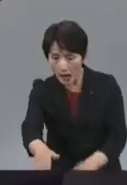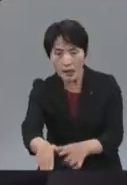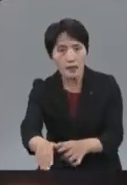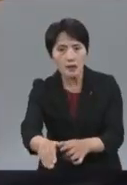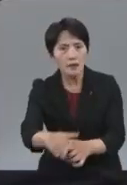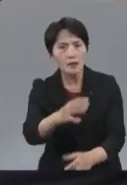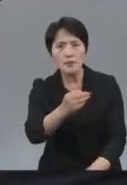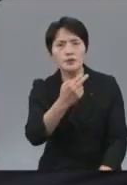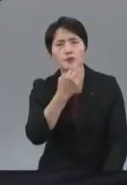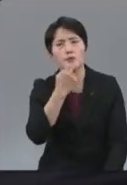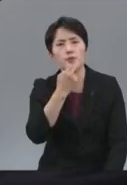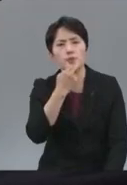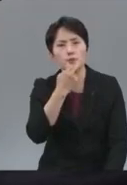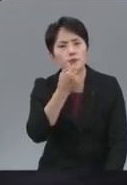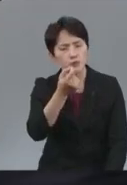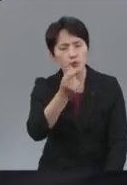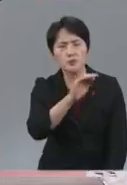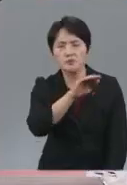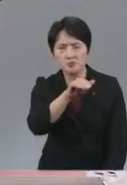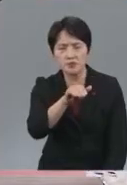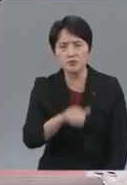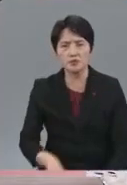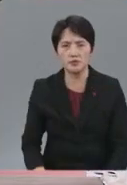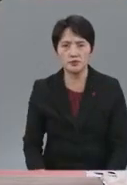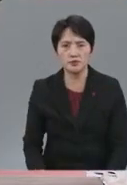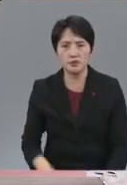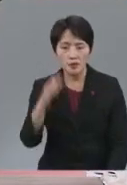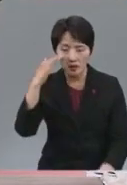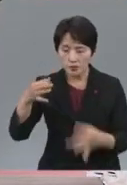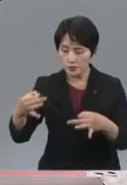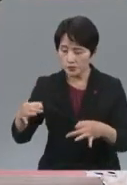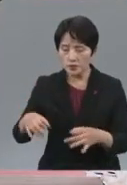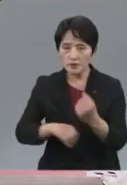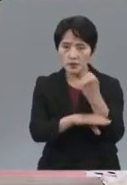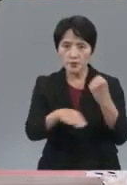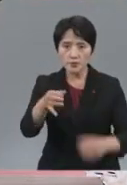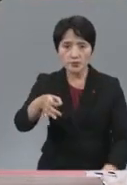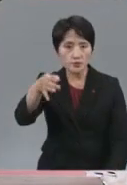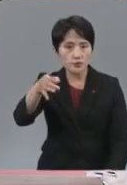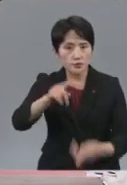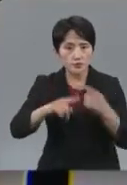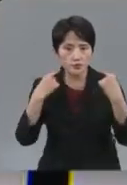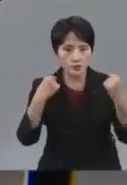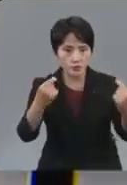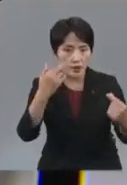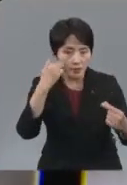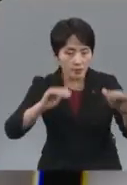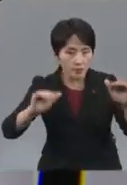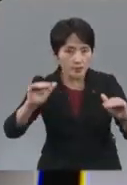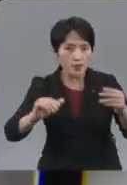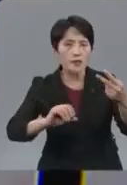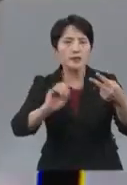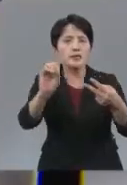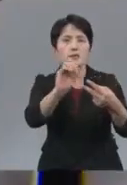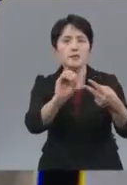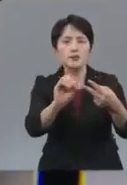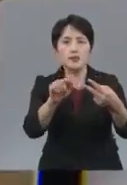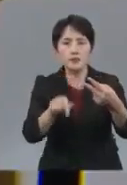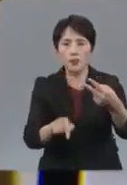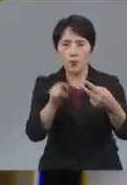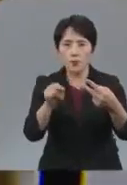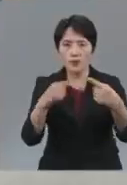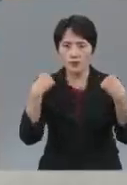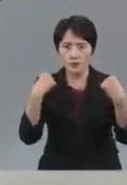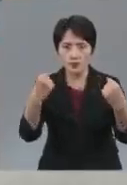внутреннего спроса потребительские цены ключевой показатель инфляции увеличились в 2023 году